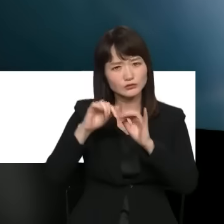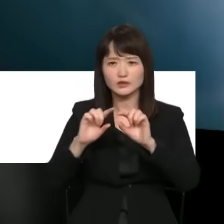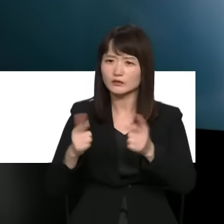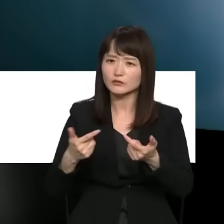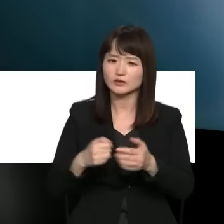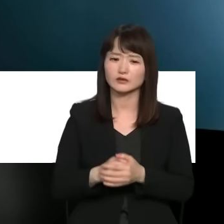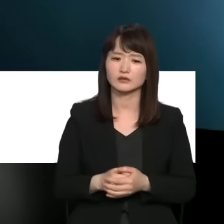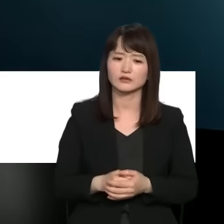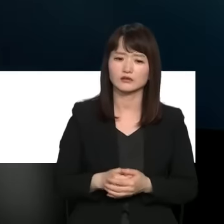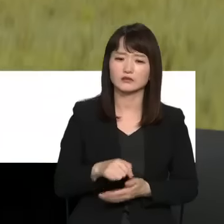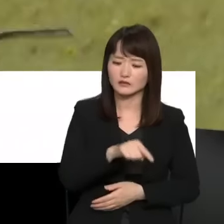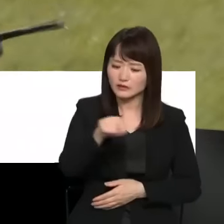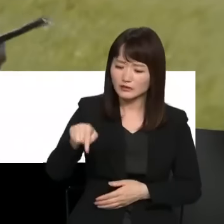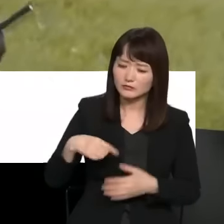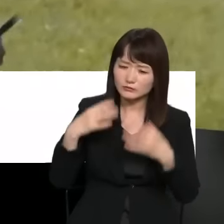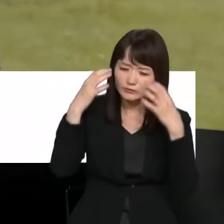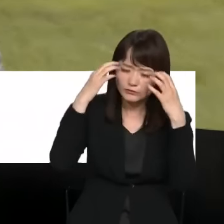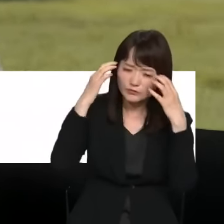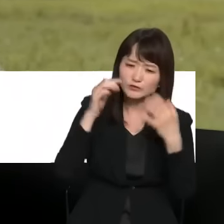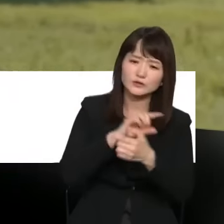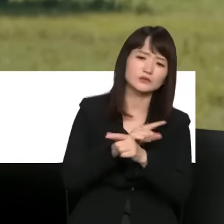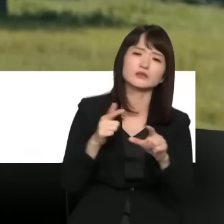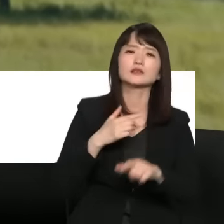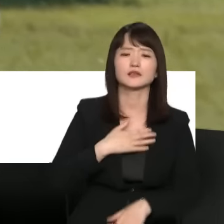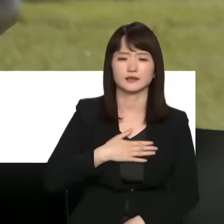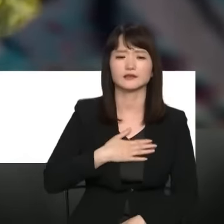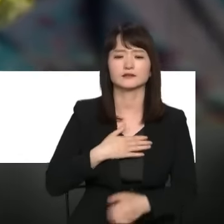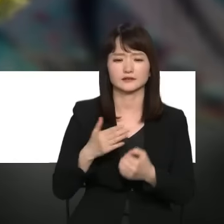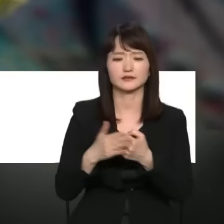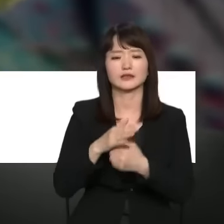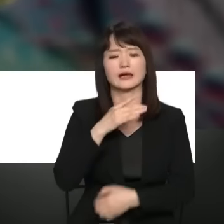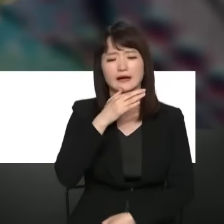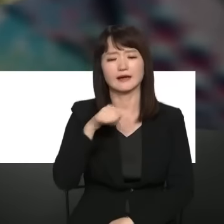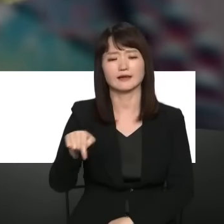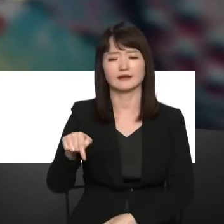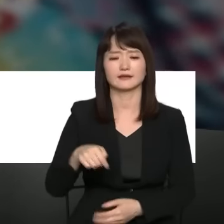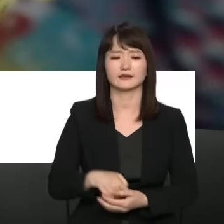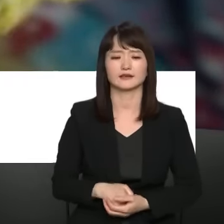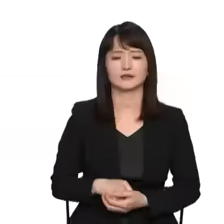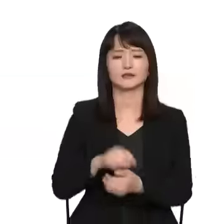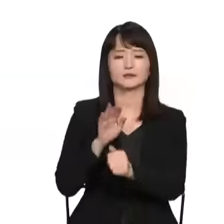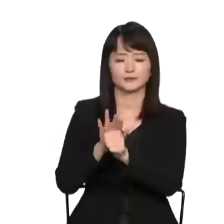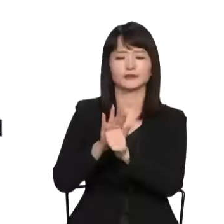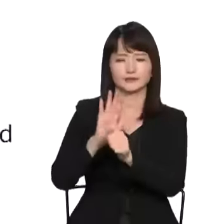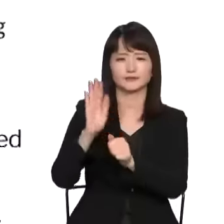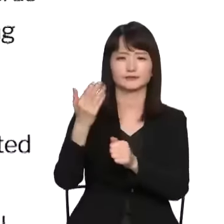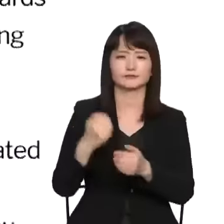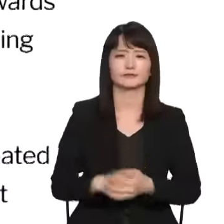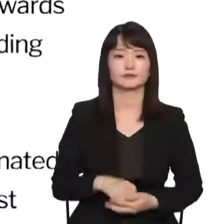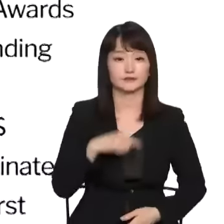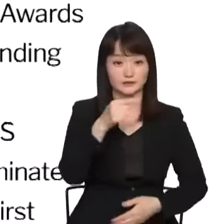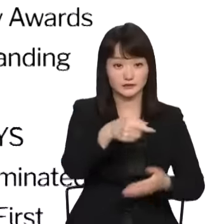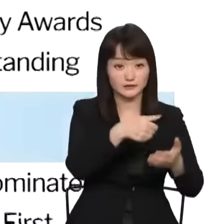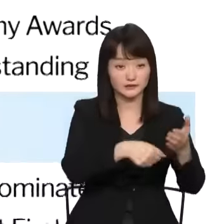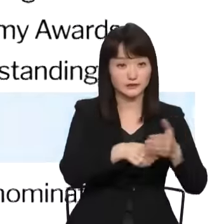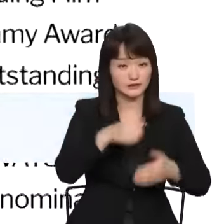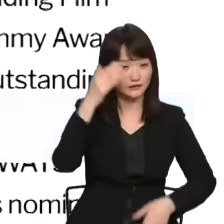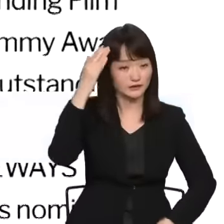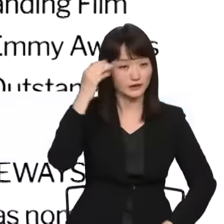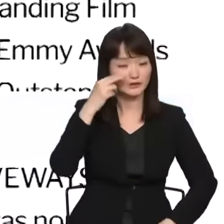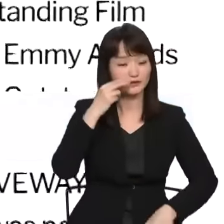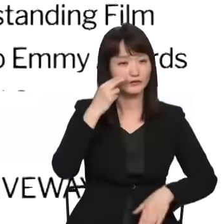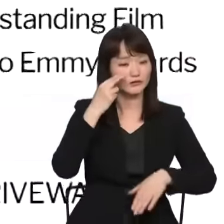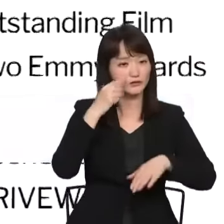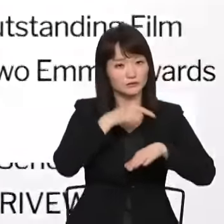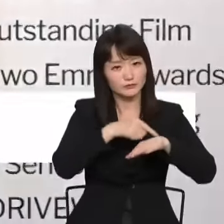걔네들의 고통과 뭐 걔네들의 뭐 여러 가지를 알기 때문에 그냥 아 이거는 도와야 된다. 차기장 역시 한국계 미국인